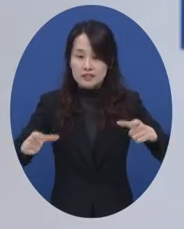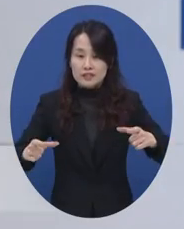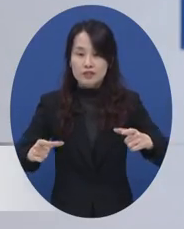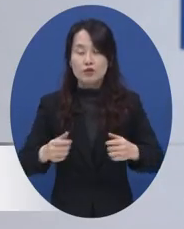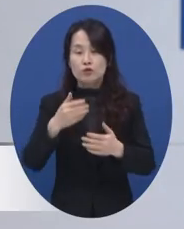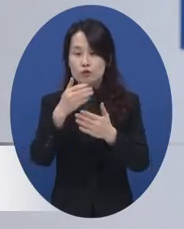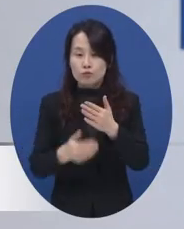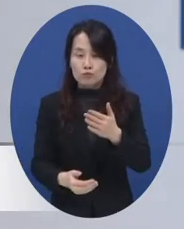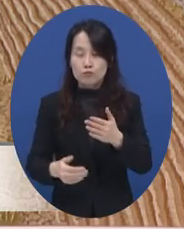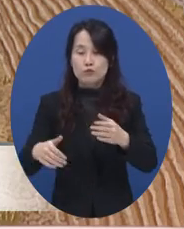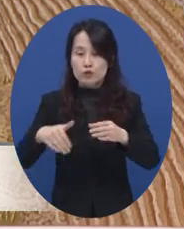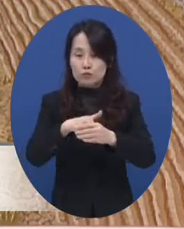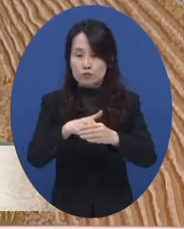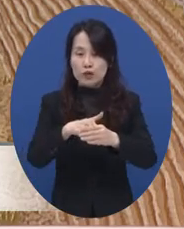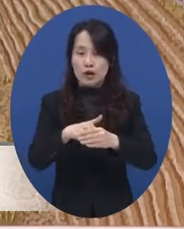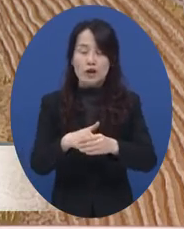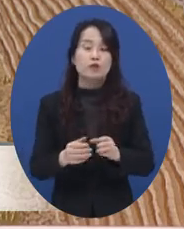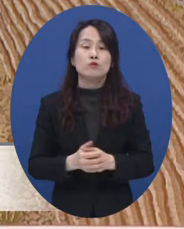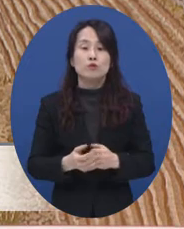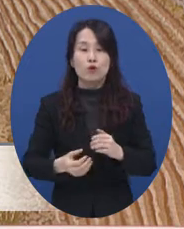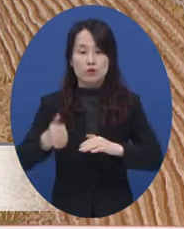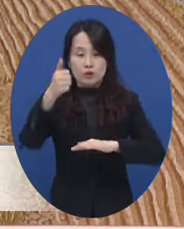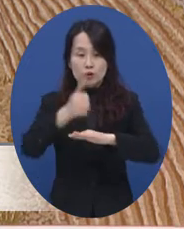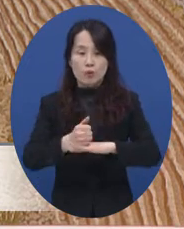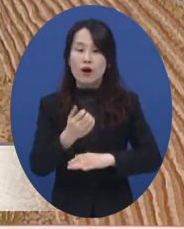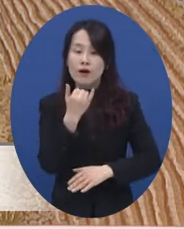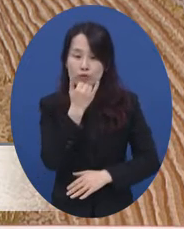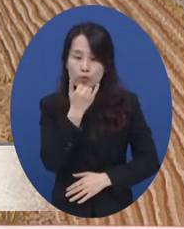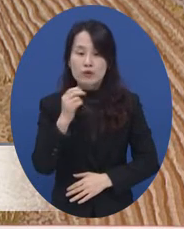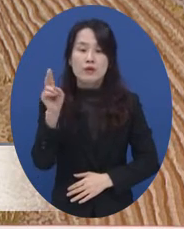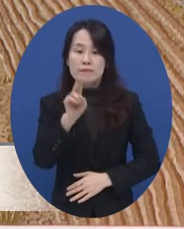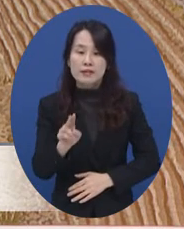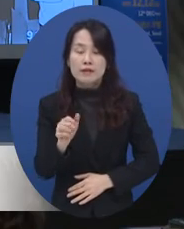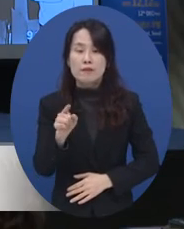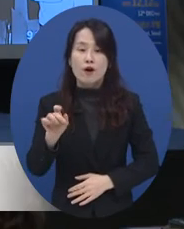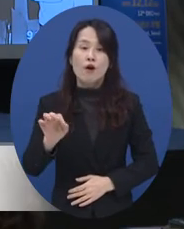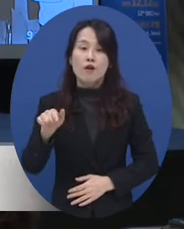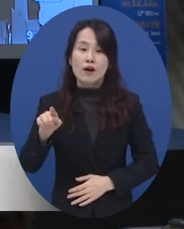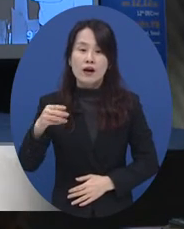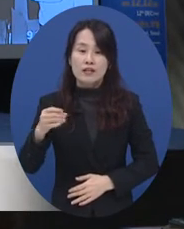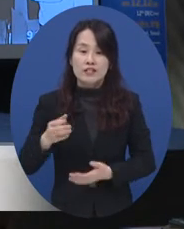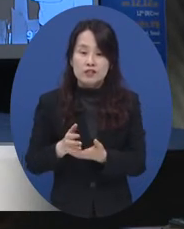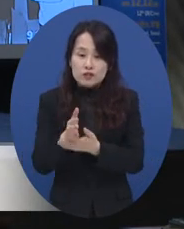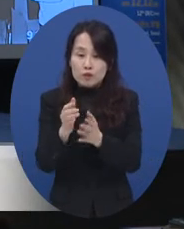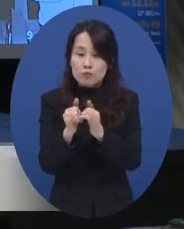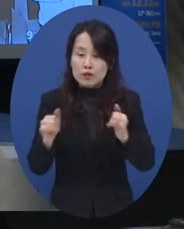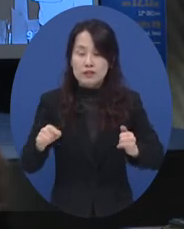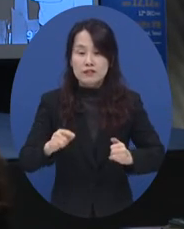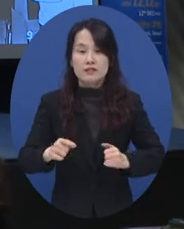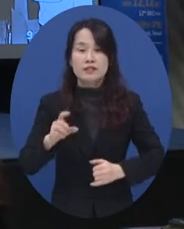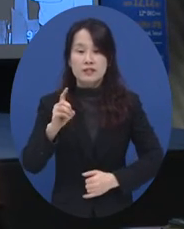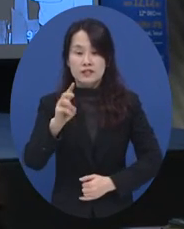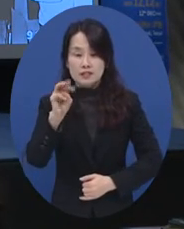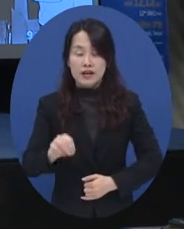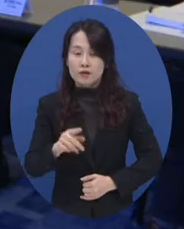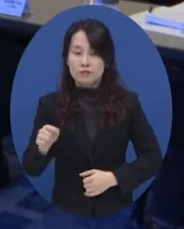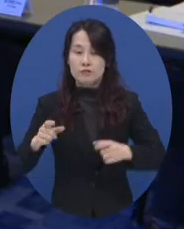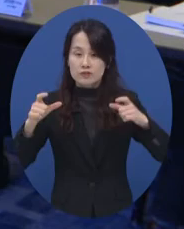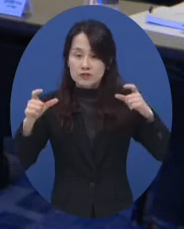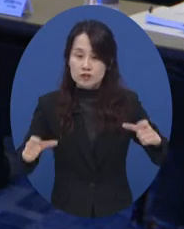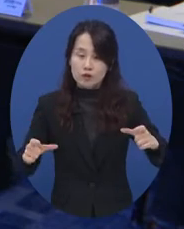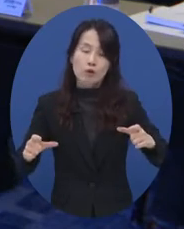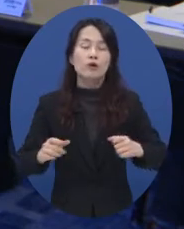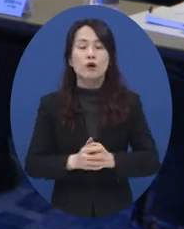거둔 독일과 베트남 그리고 헝가리 등 국제 전문가들은 한반도 비무장지대와 냉전유산 사례의 유사점을